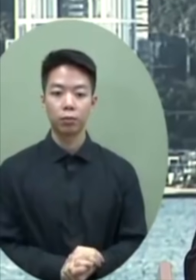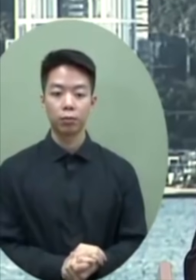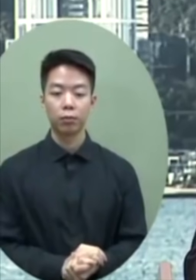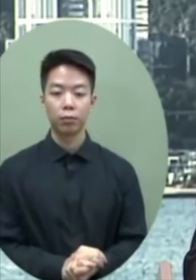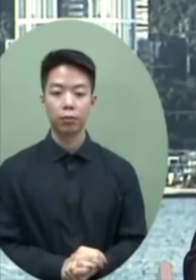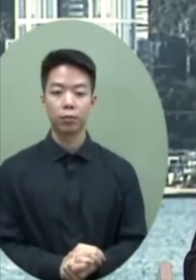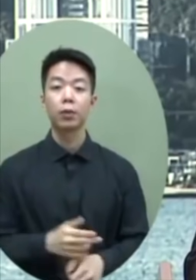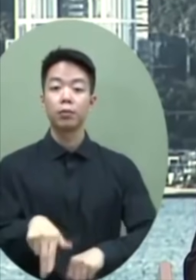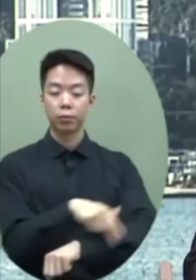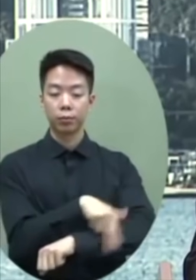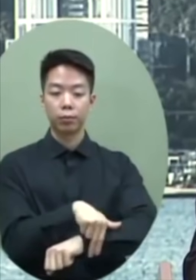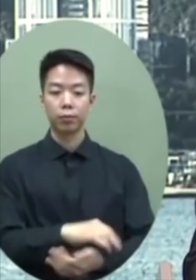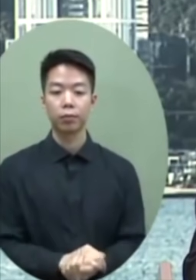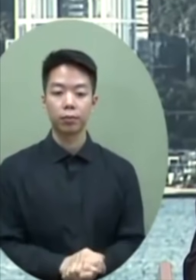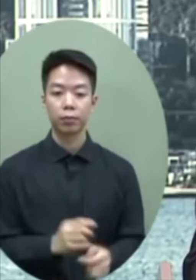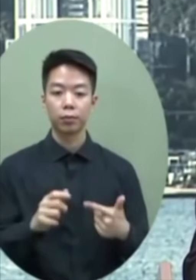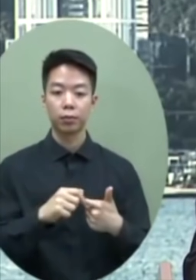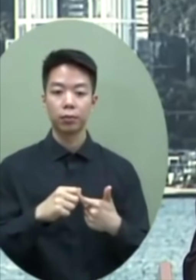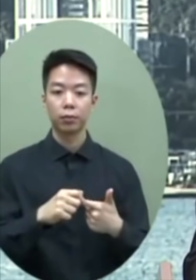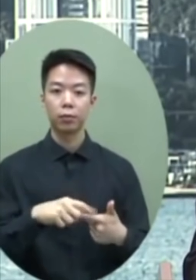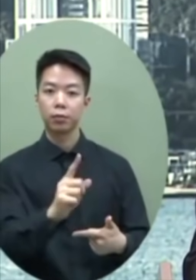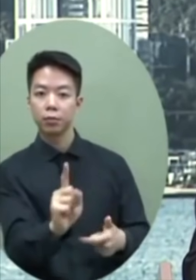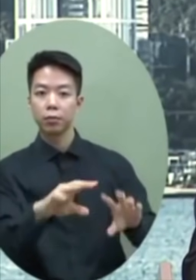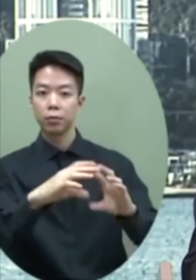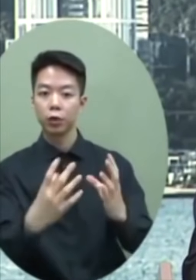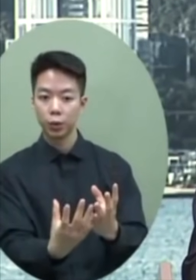措施。第二咧，涉及個別組織，